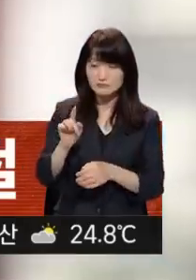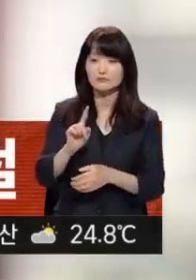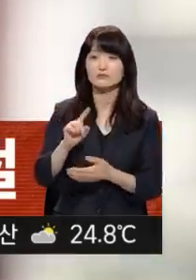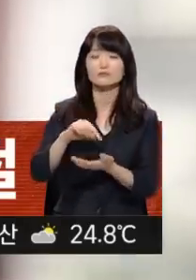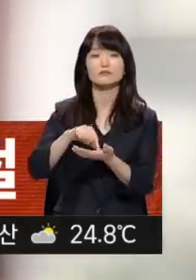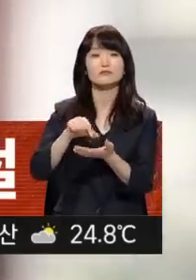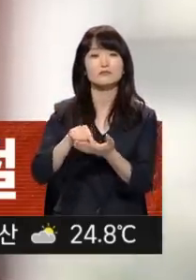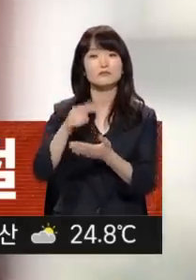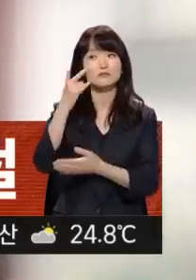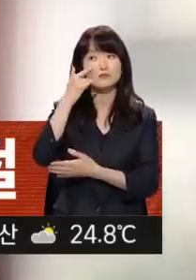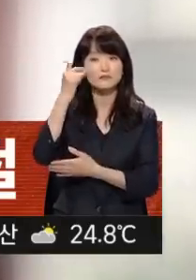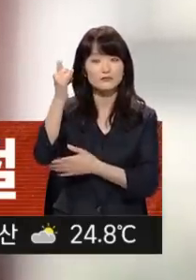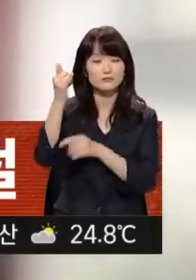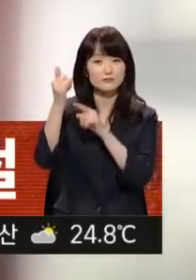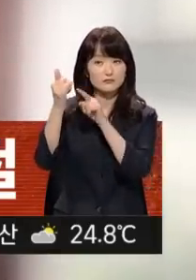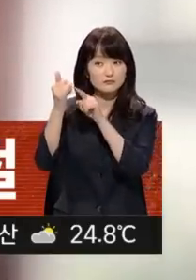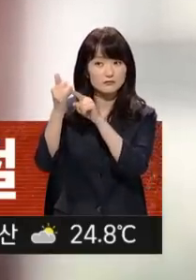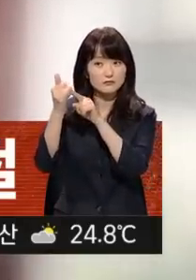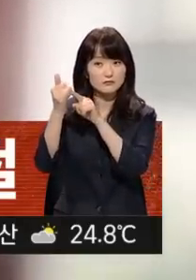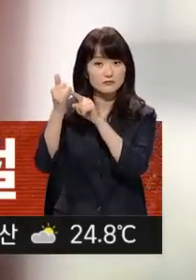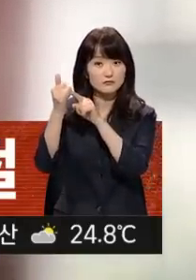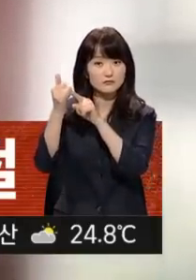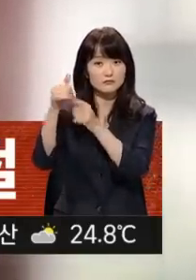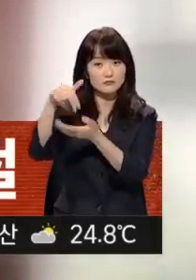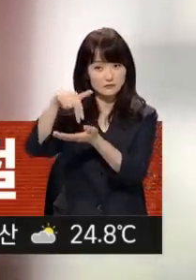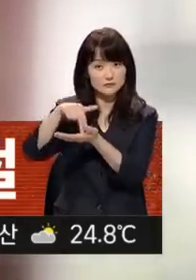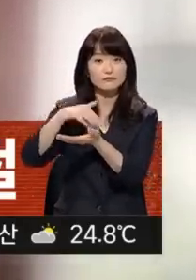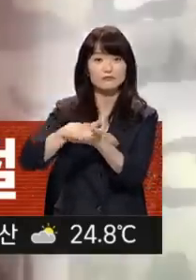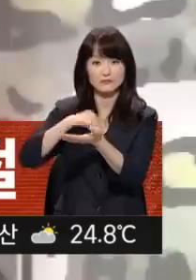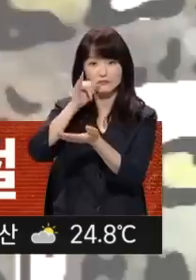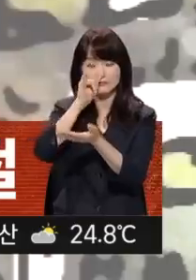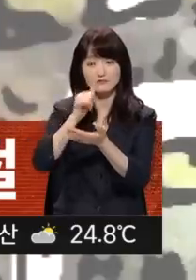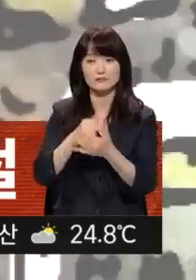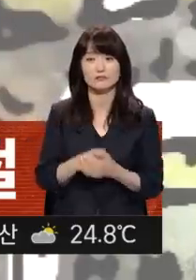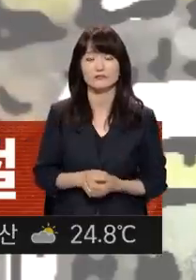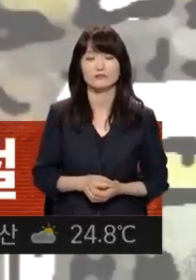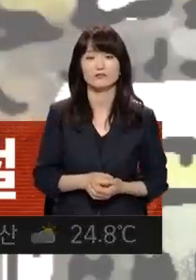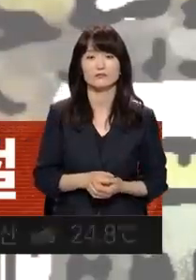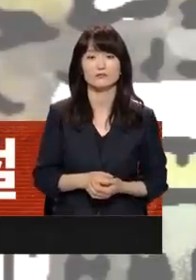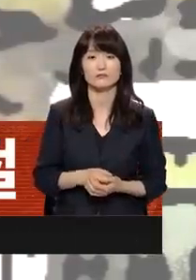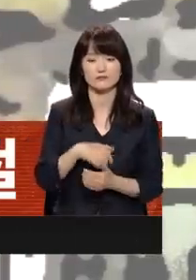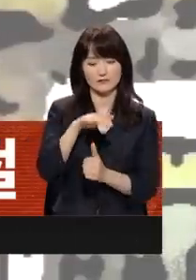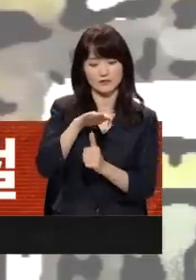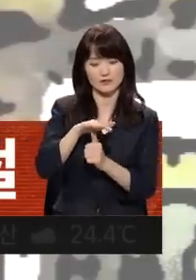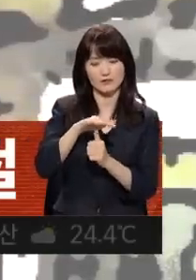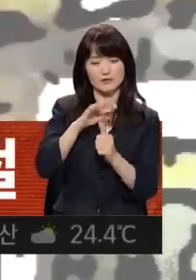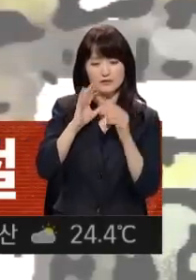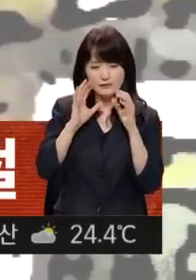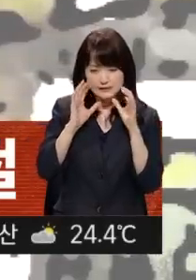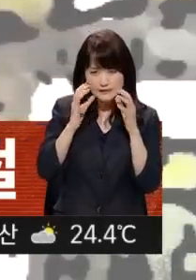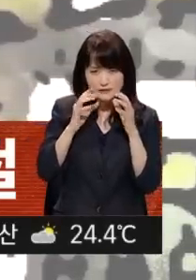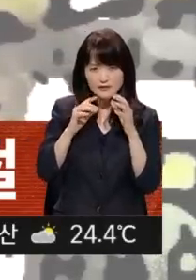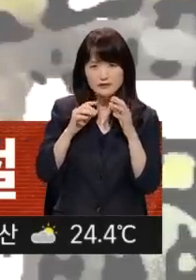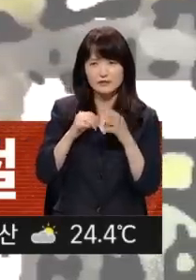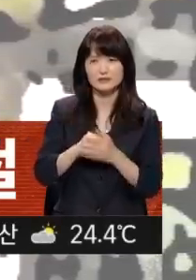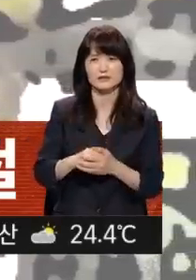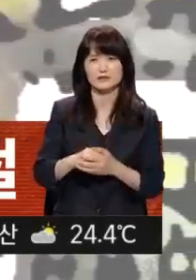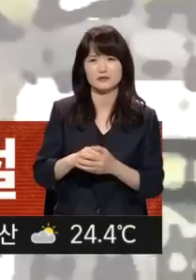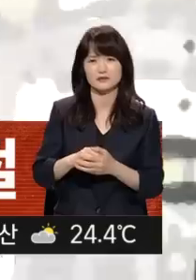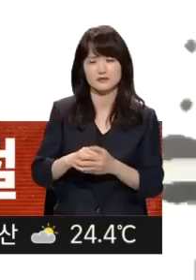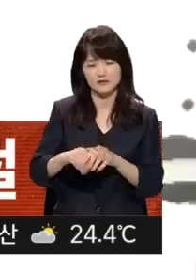어느 정도 그 부모의 그 반응을 예상을 할 수 있는데 사실 저정도 어린 나이에 저런 행동을 갖다가 아이들이